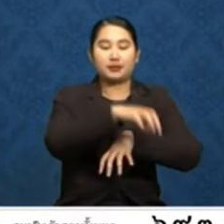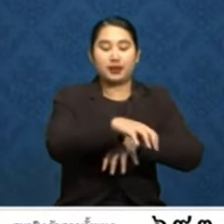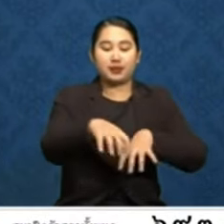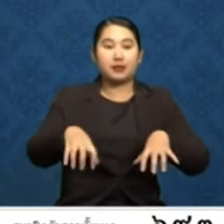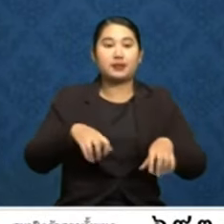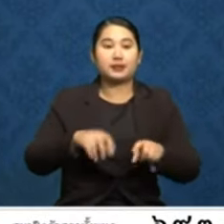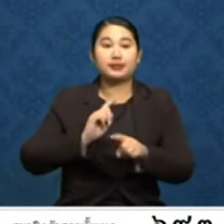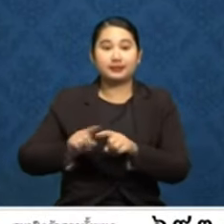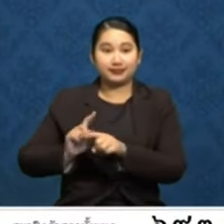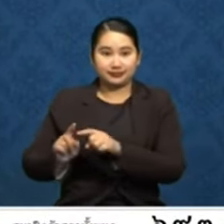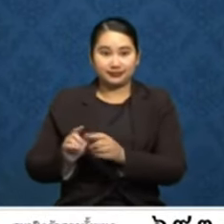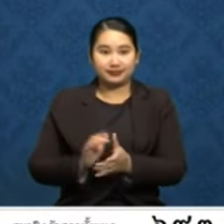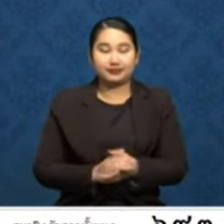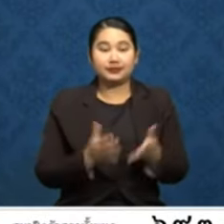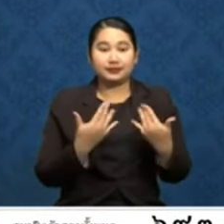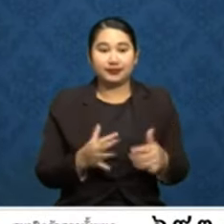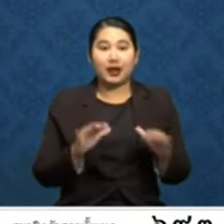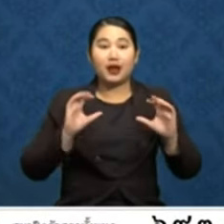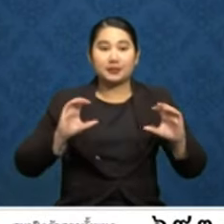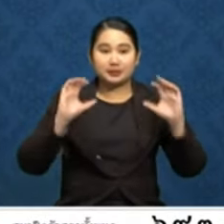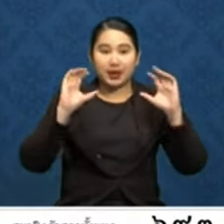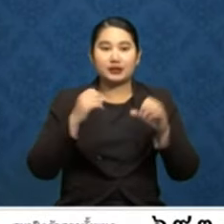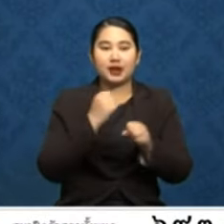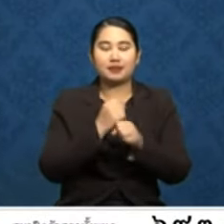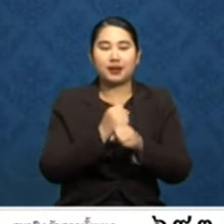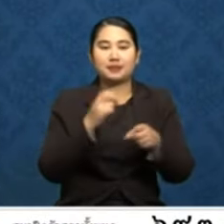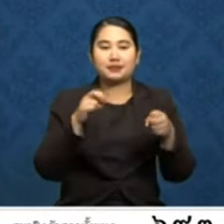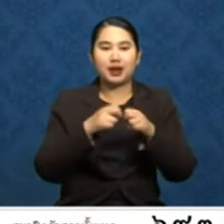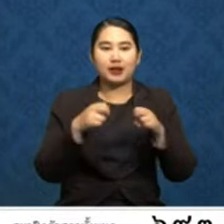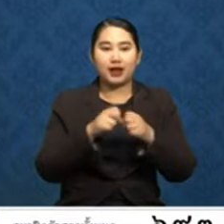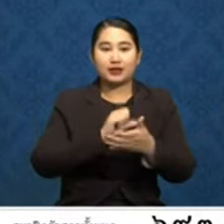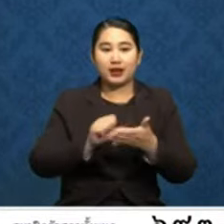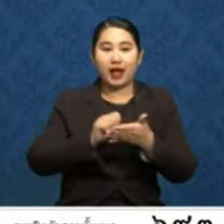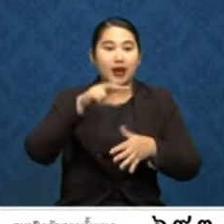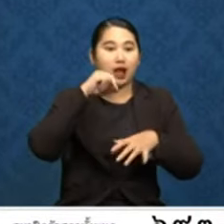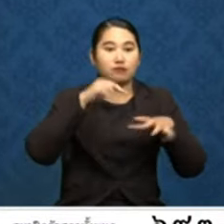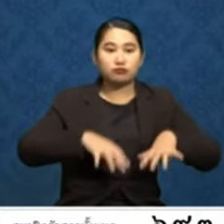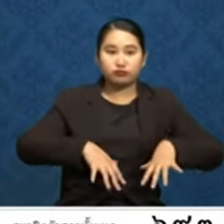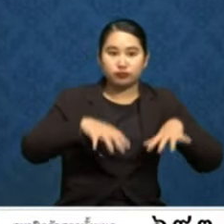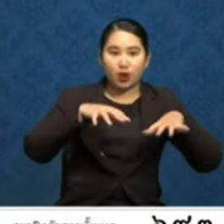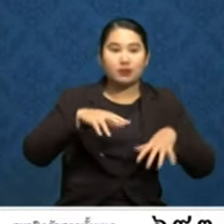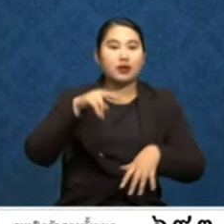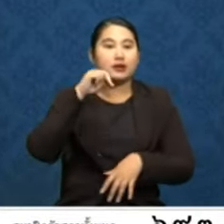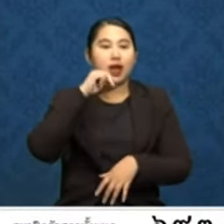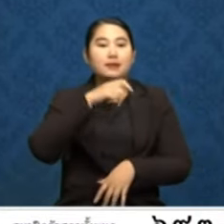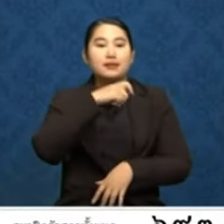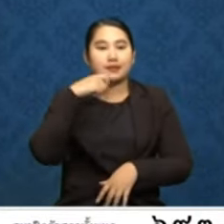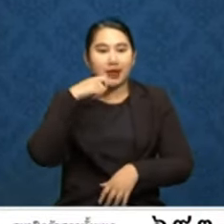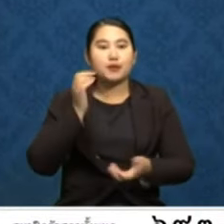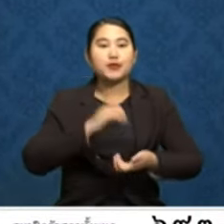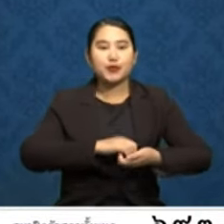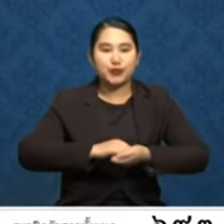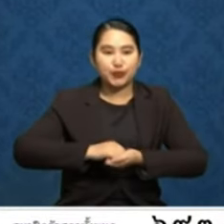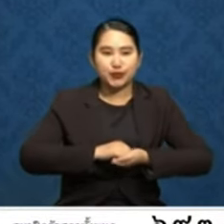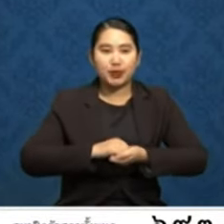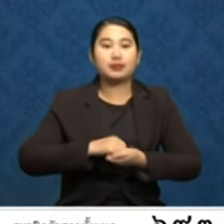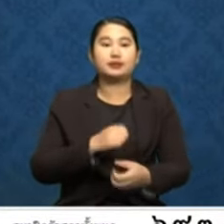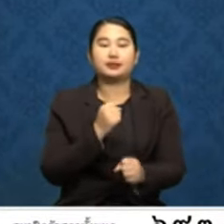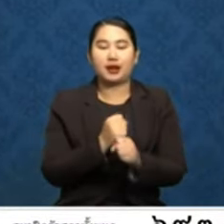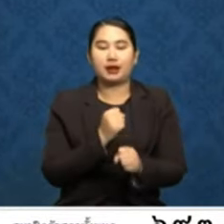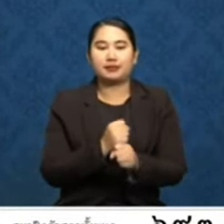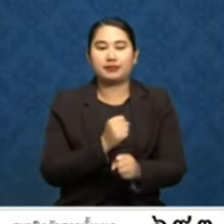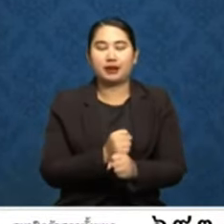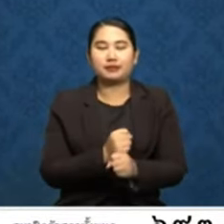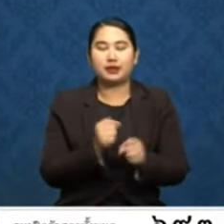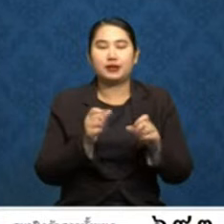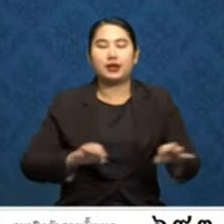อกจากนี้รัฐบาลจะแก้ปัญหาน้ำท่วมน้ำแล้งร่วมกับทุกภาคส่วนโดยเพิ่มประสิทธิ